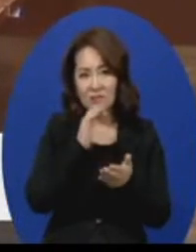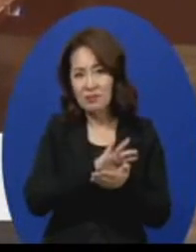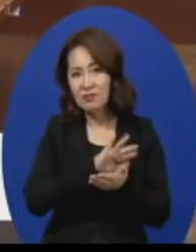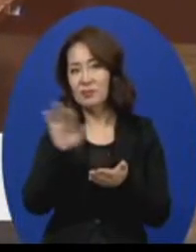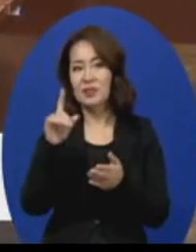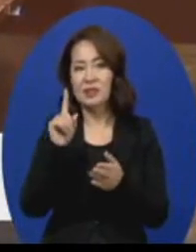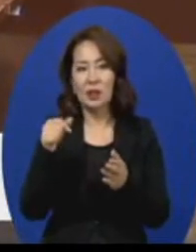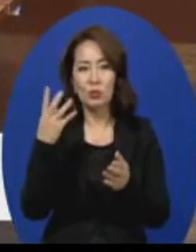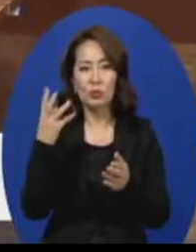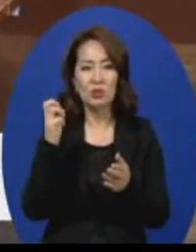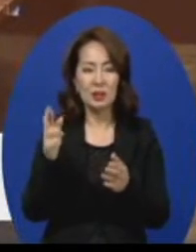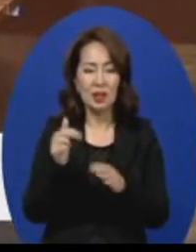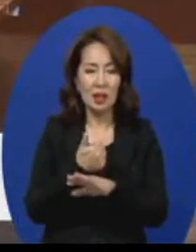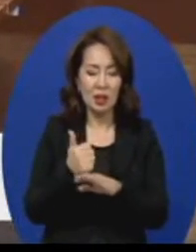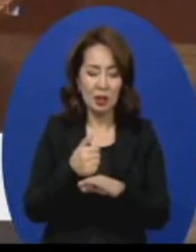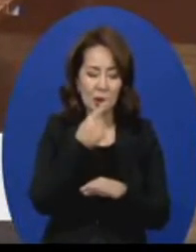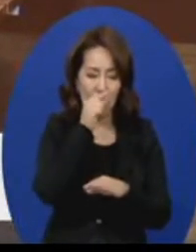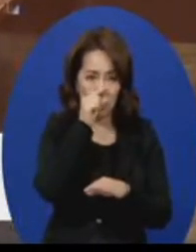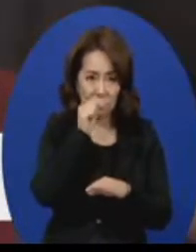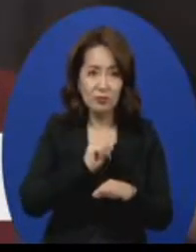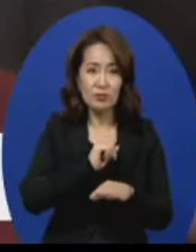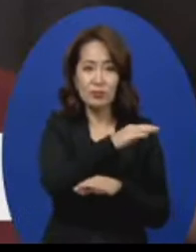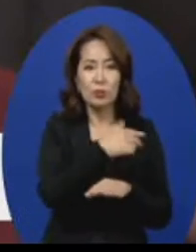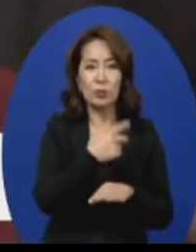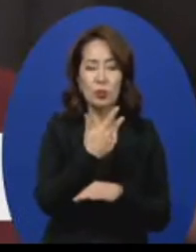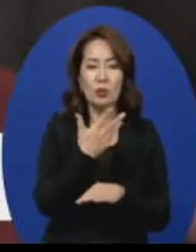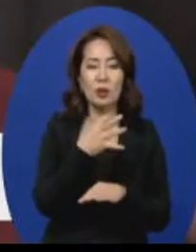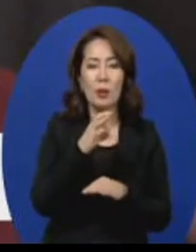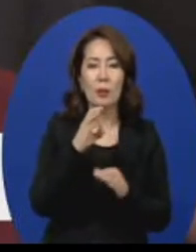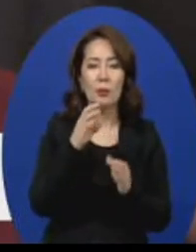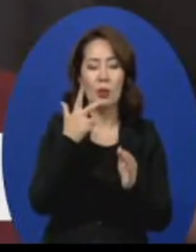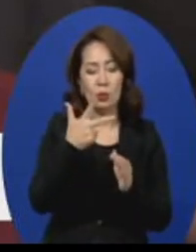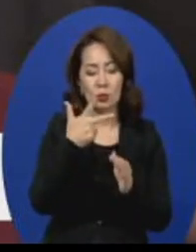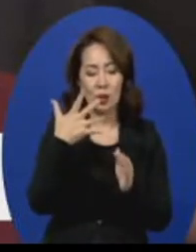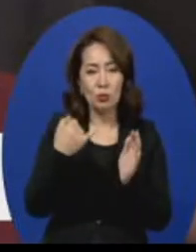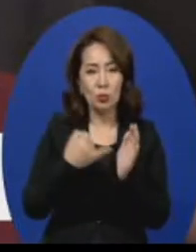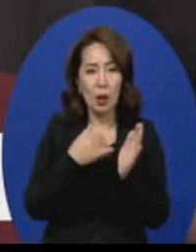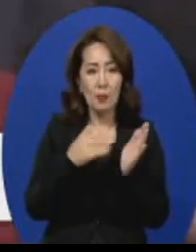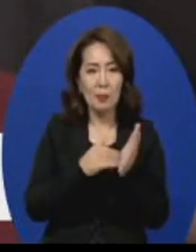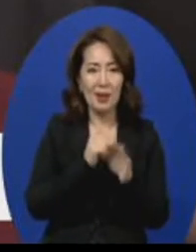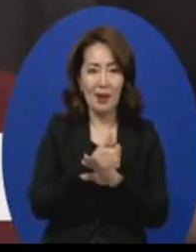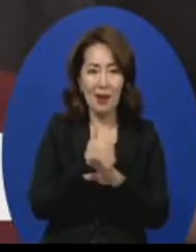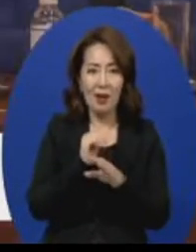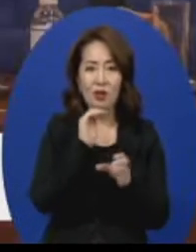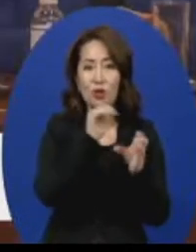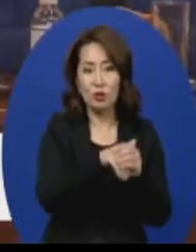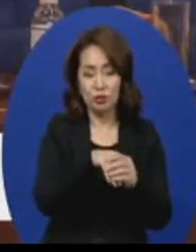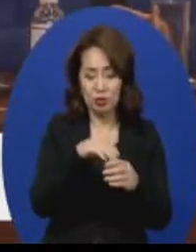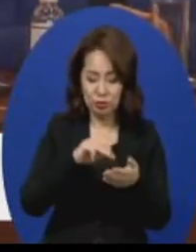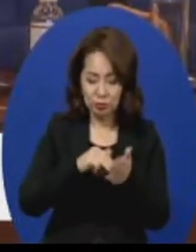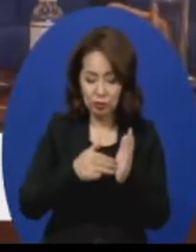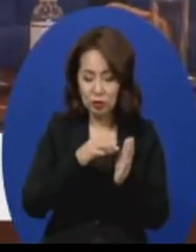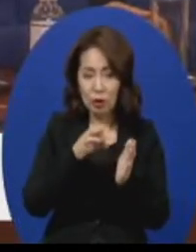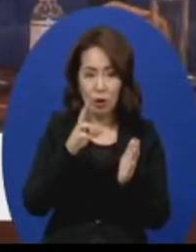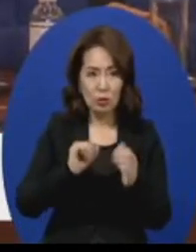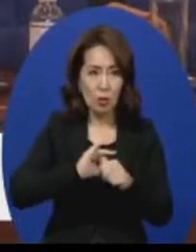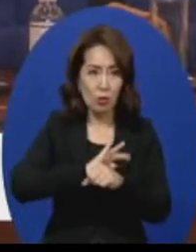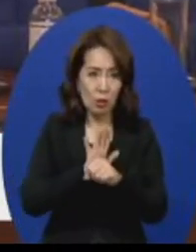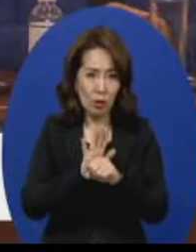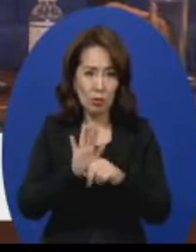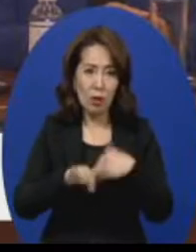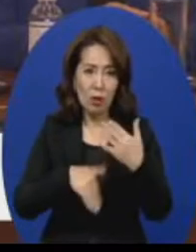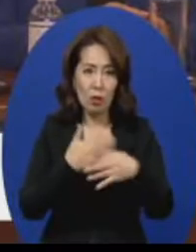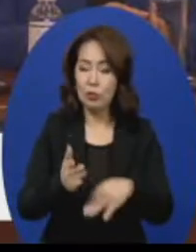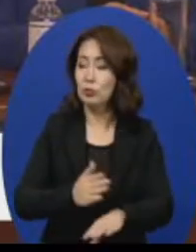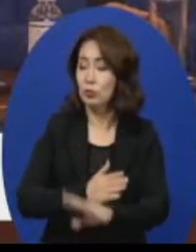руу 1.4 сая жуулчин, Оросын холбооны улс руу 356 мянган жуулчин аялсан гэх тооцоо байна. Цар тахал дуусахаараа